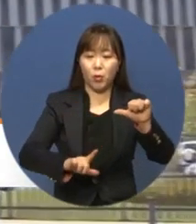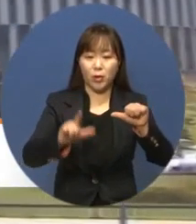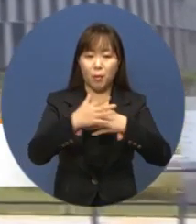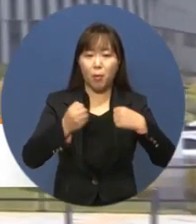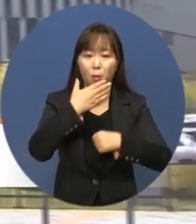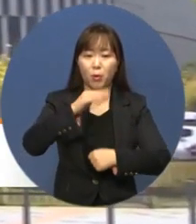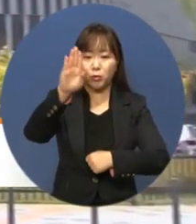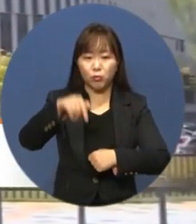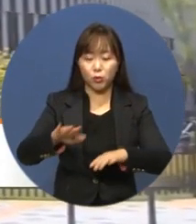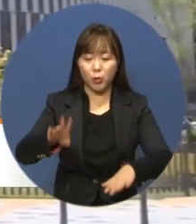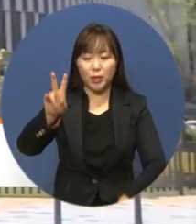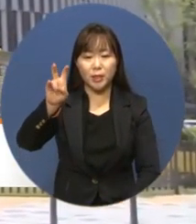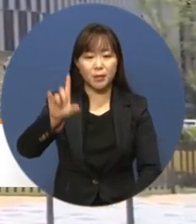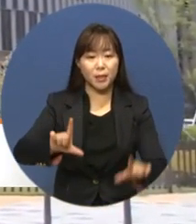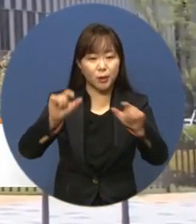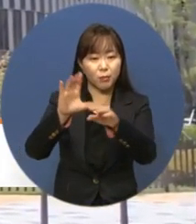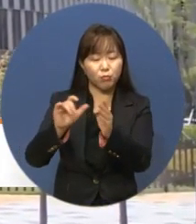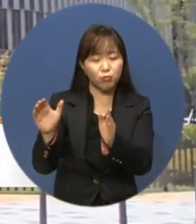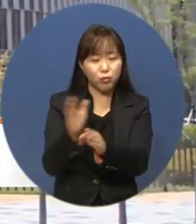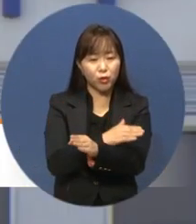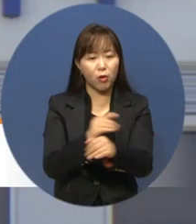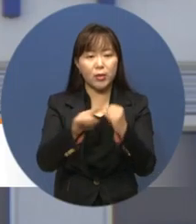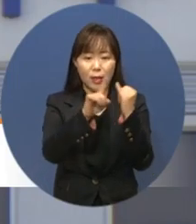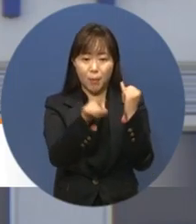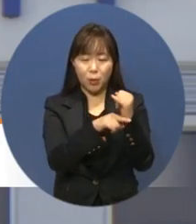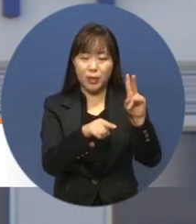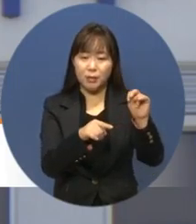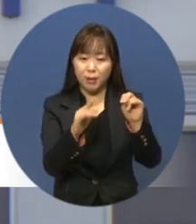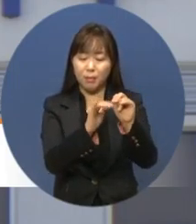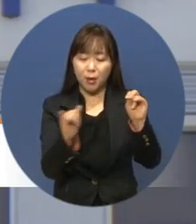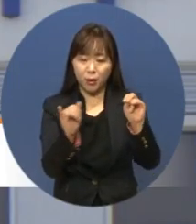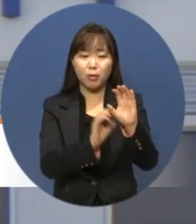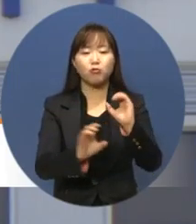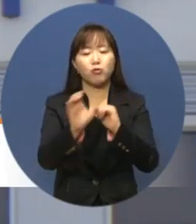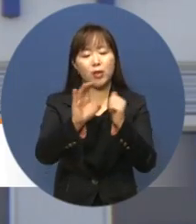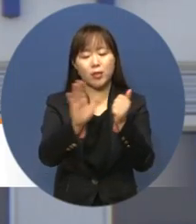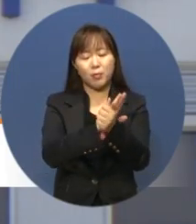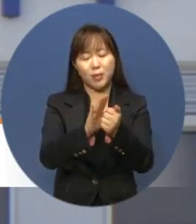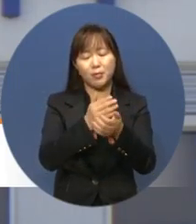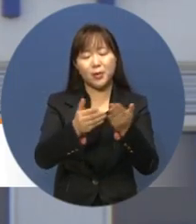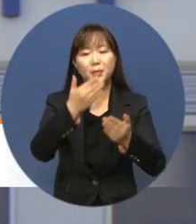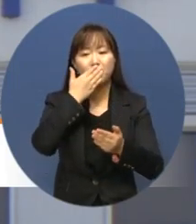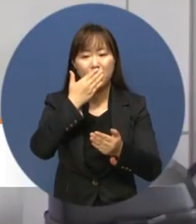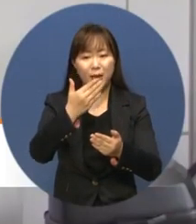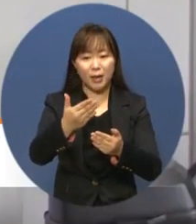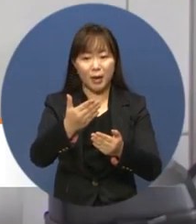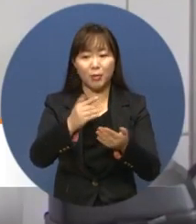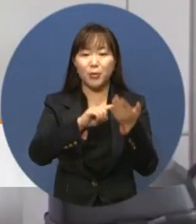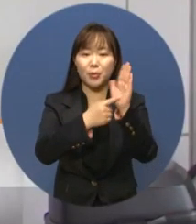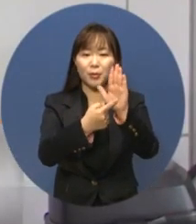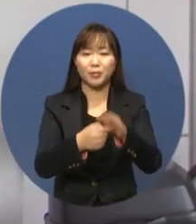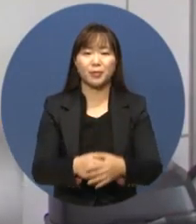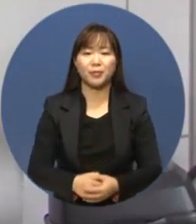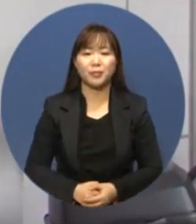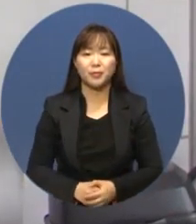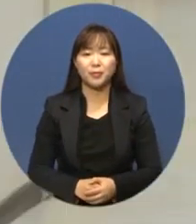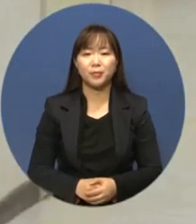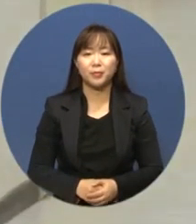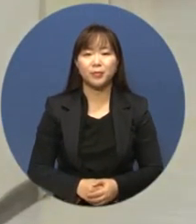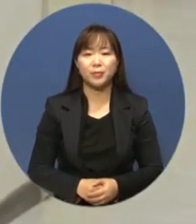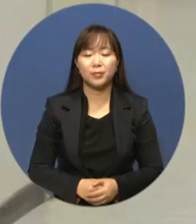오는 22일부터 3 뭐 약 2만 명의 추가적으로 해당 서비스를 받을 수 있게 된다 고 밝혔습니다